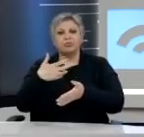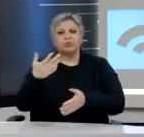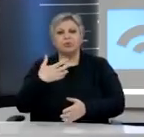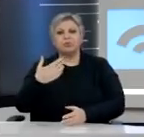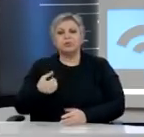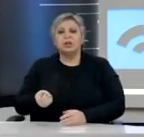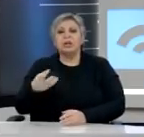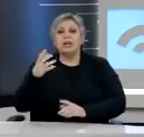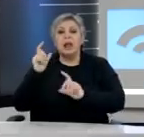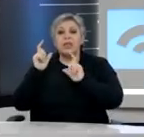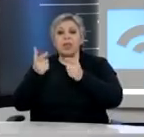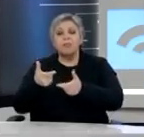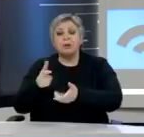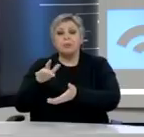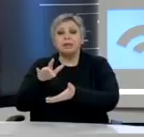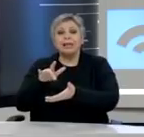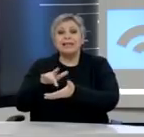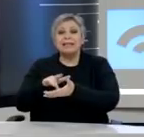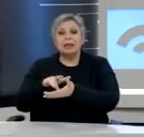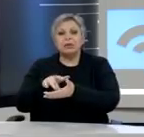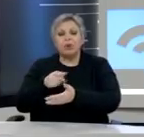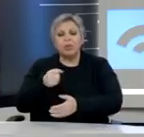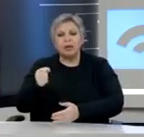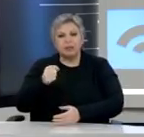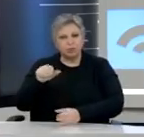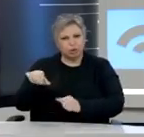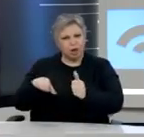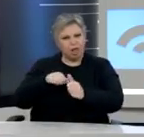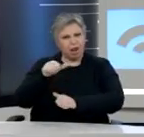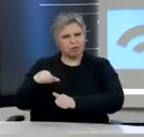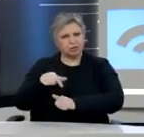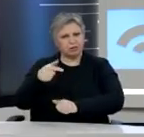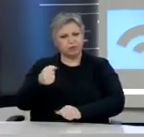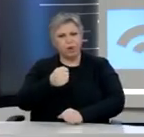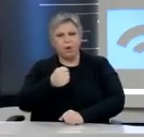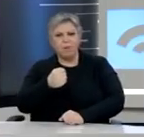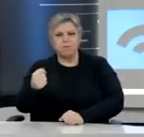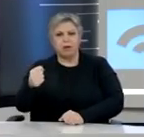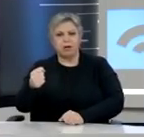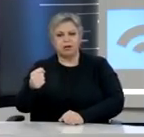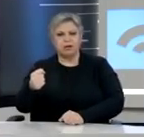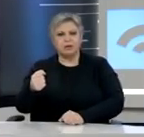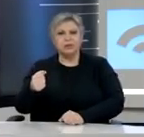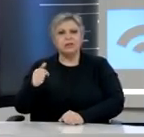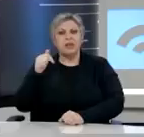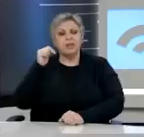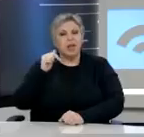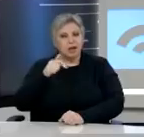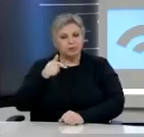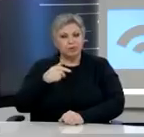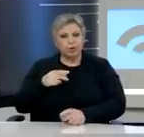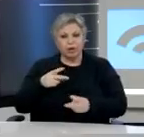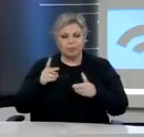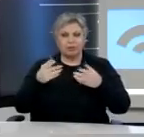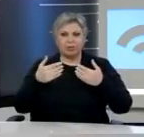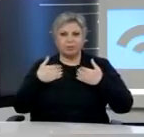κεντροδεξιά, αλλά με μια Νέα Δημοκρατία που έχει μετατοπιστεί στα άκρα, αφήνει τεράστιο χώρο και στον χώρο της κεντροαριστεράς. Αυτή είναι η πραγματικότητα.